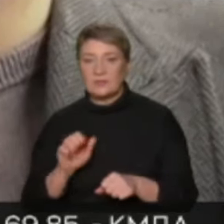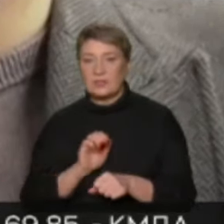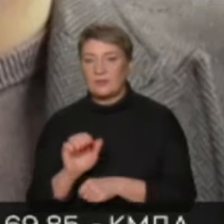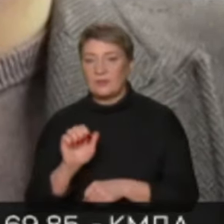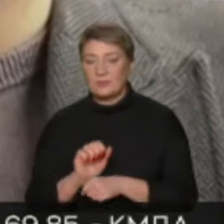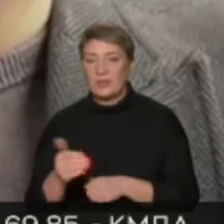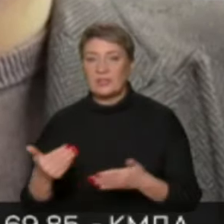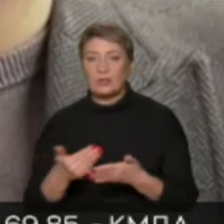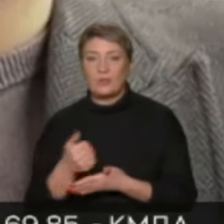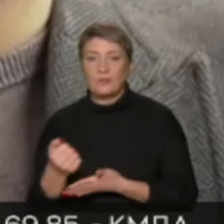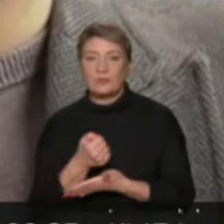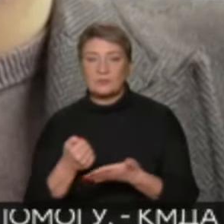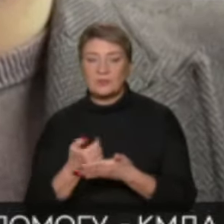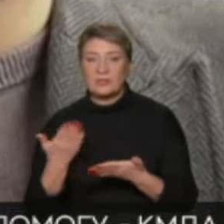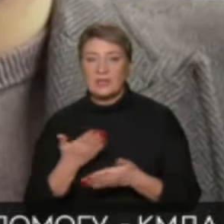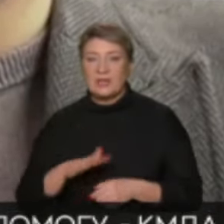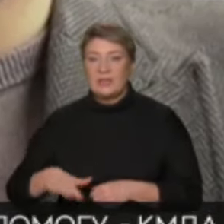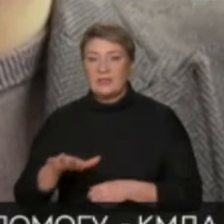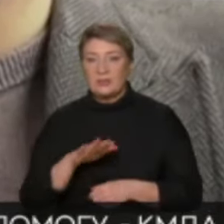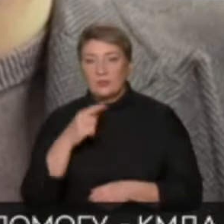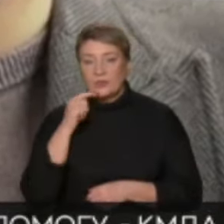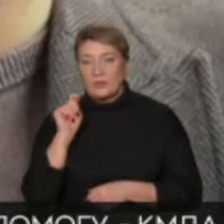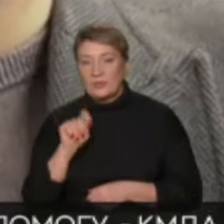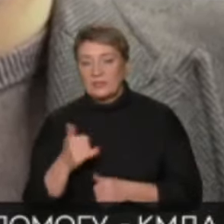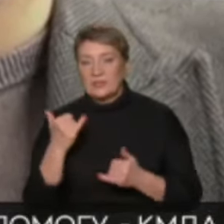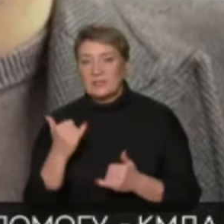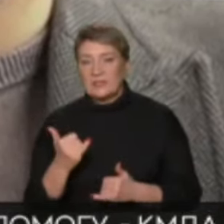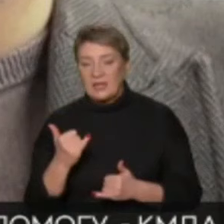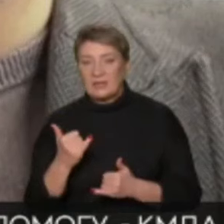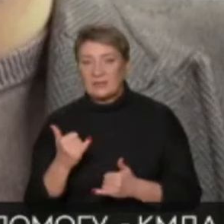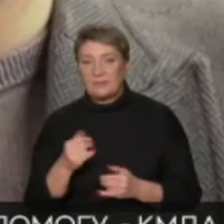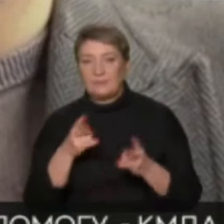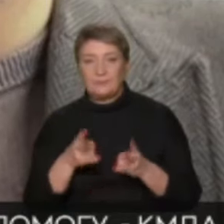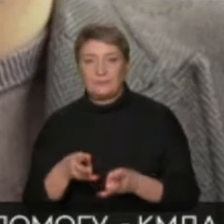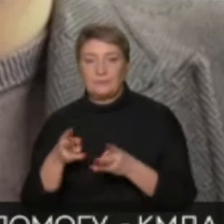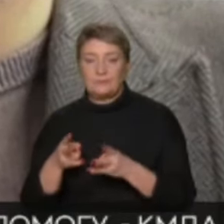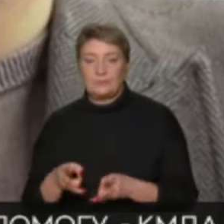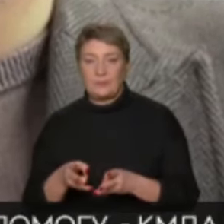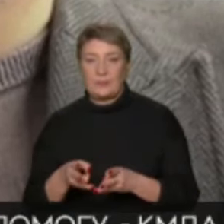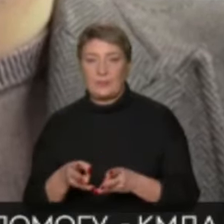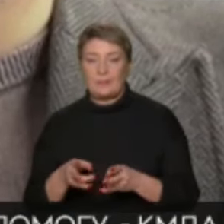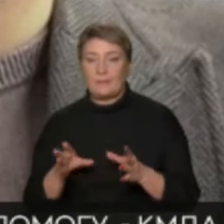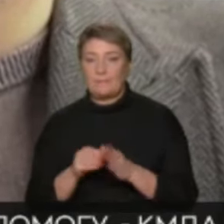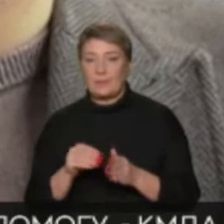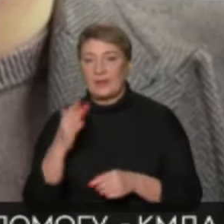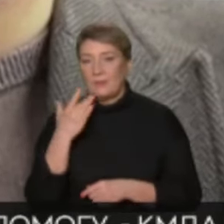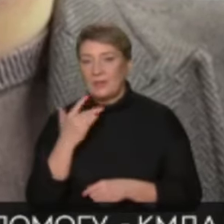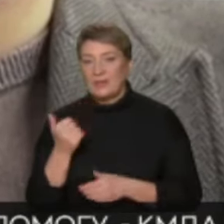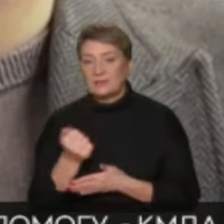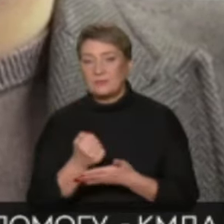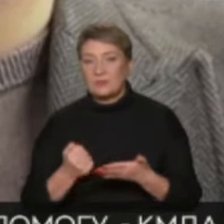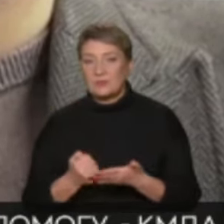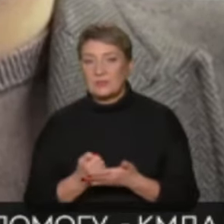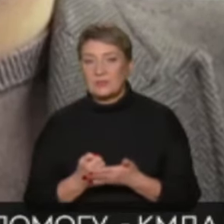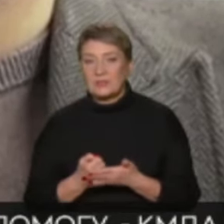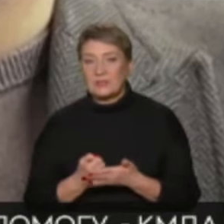і нову зброю, яка на території України зараз фактично стикається з американським зброєю, ну, принаймні, американські системи ПВО.